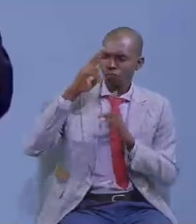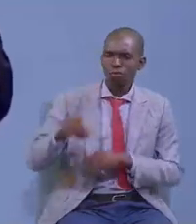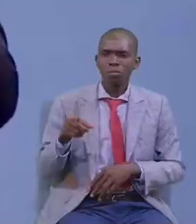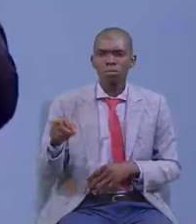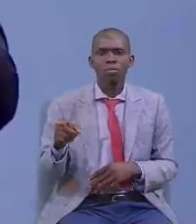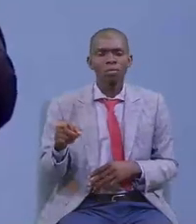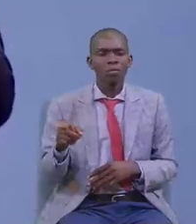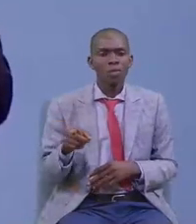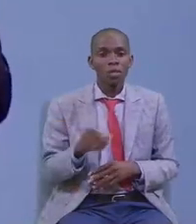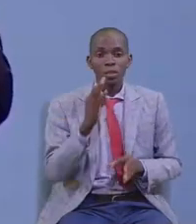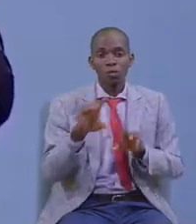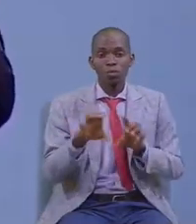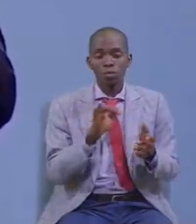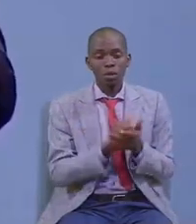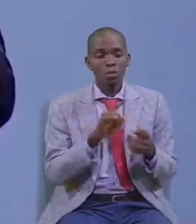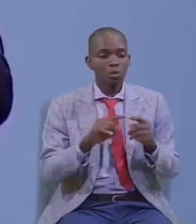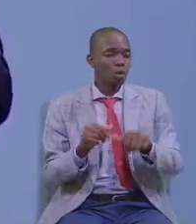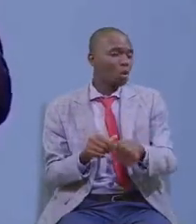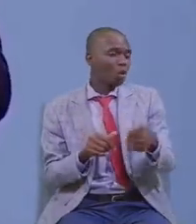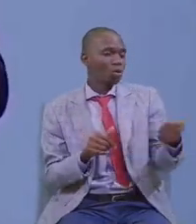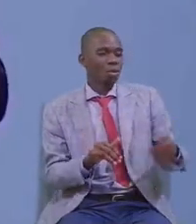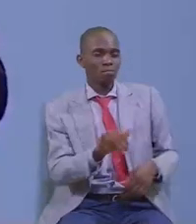Fais-le aux gens ordinaires.